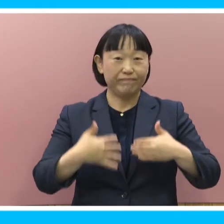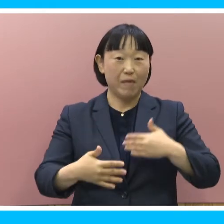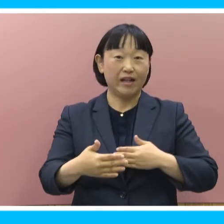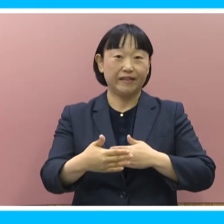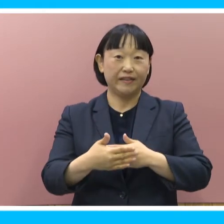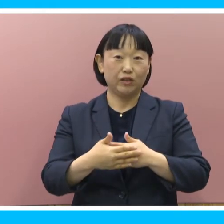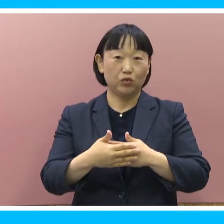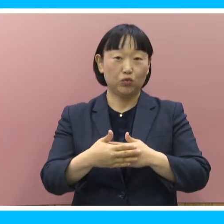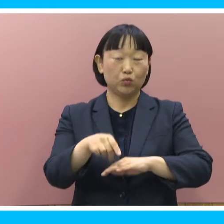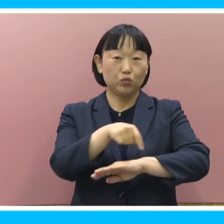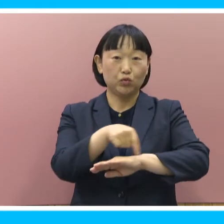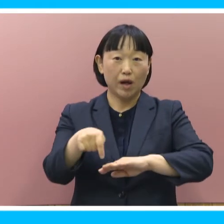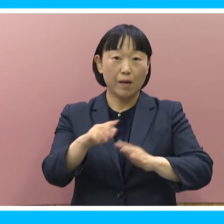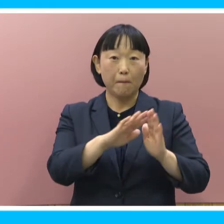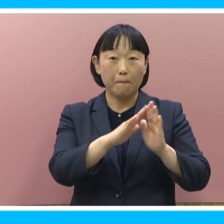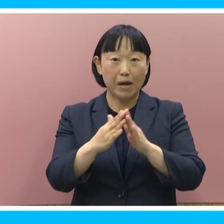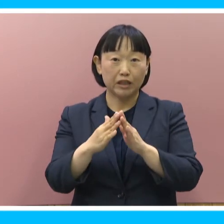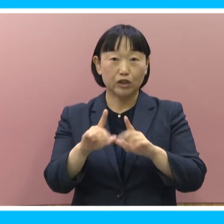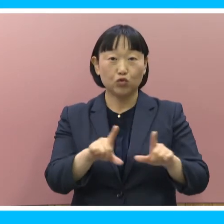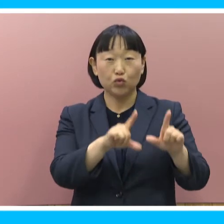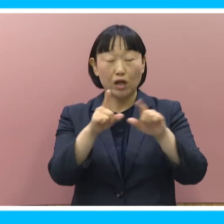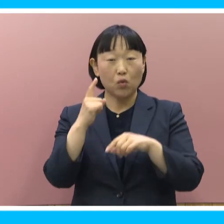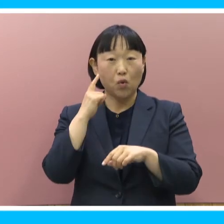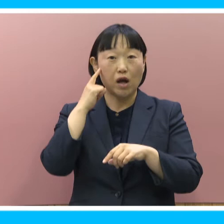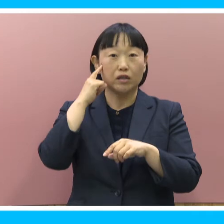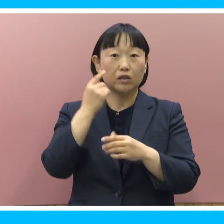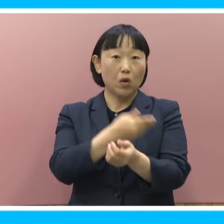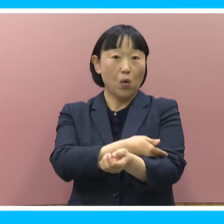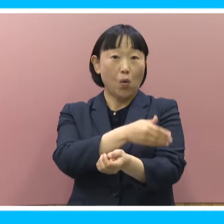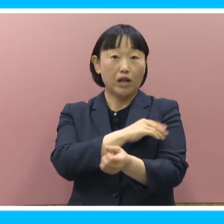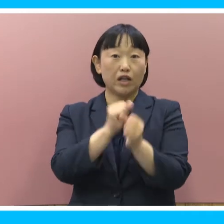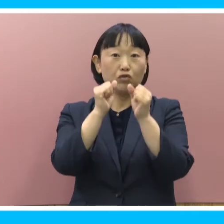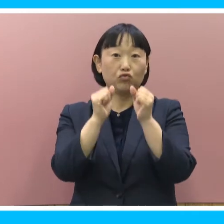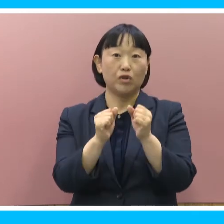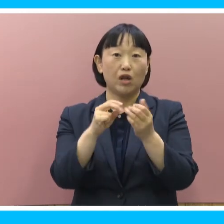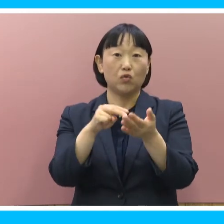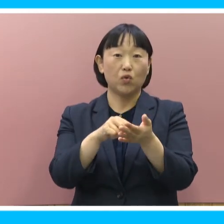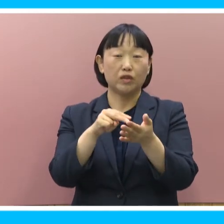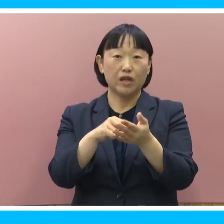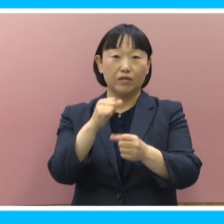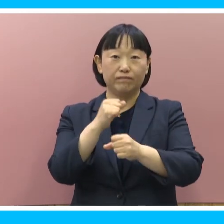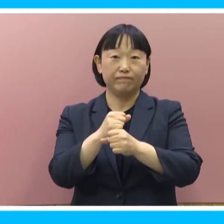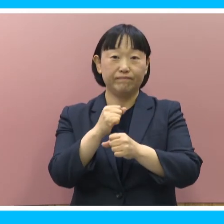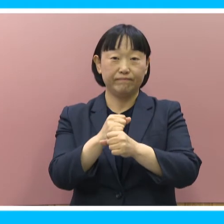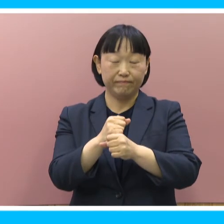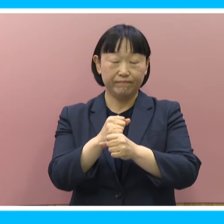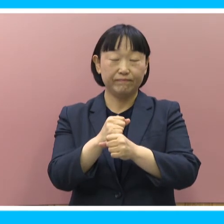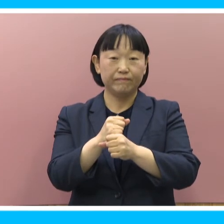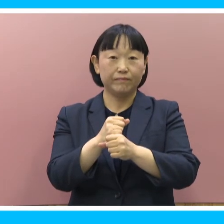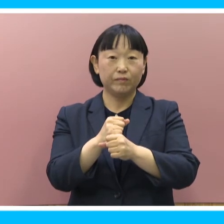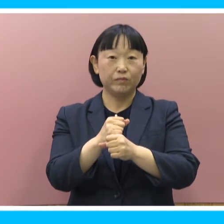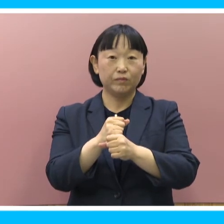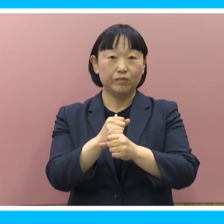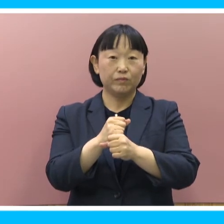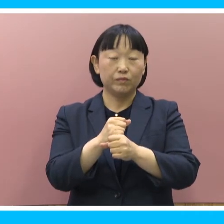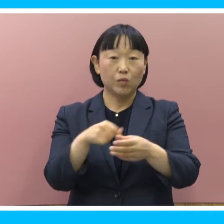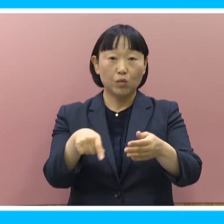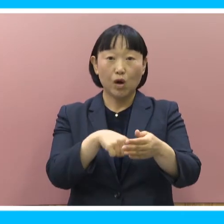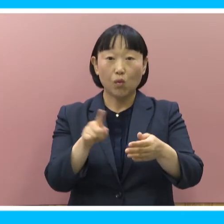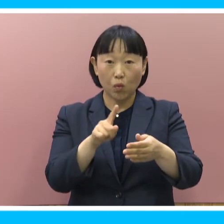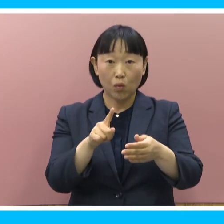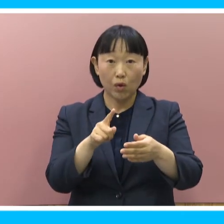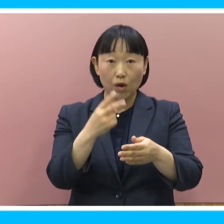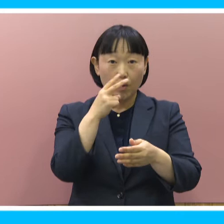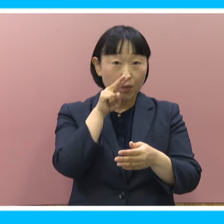くプラン、町と暮らしを感じる岡崎ステイとして作り出されました。ツアーのコンセプトは、見